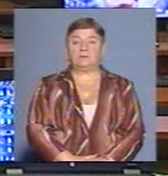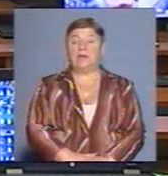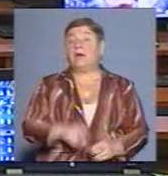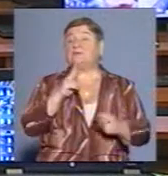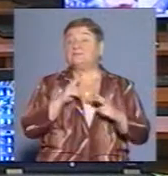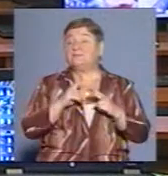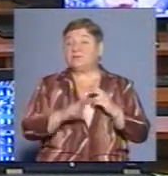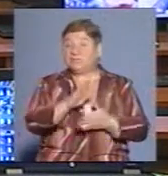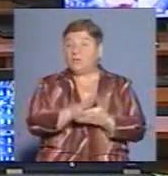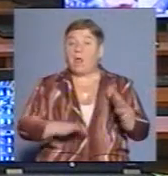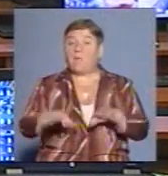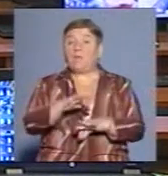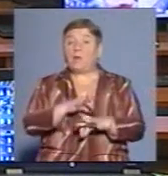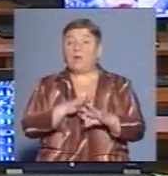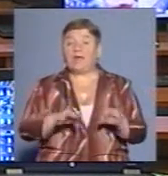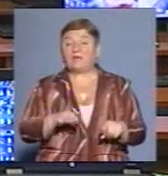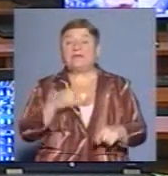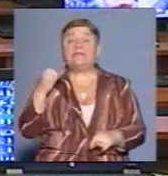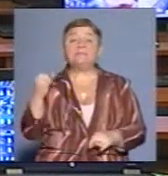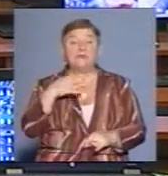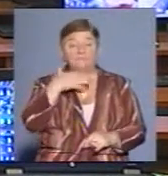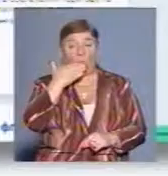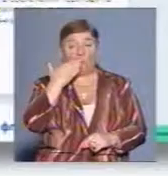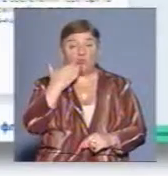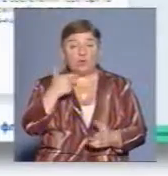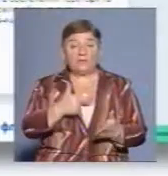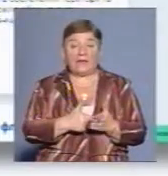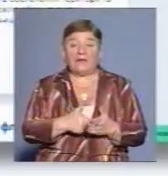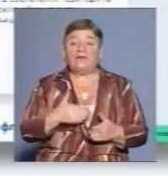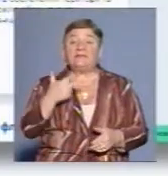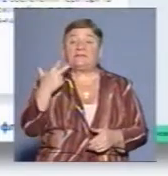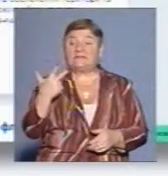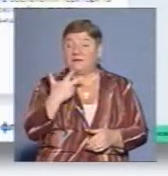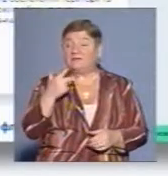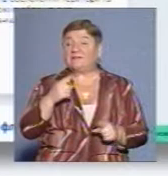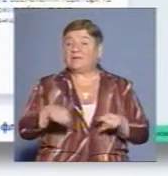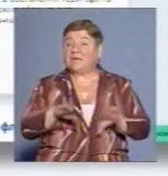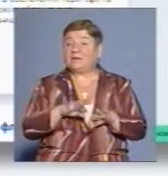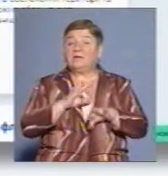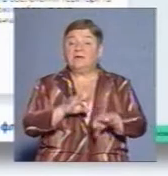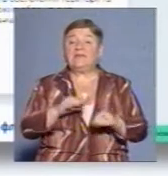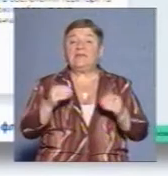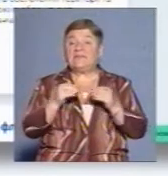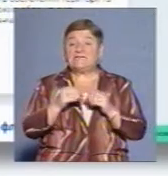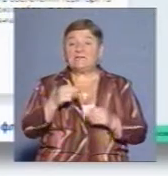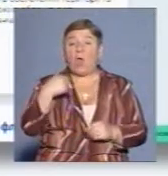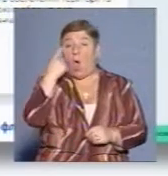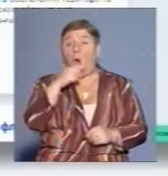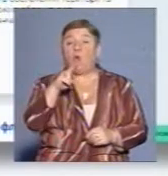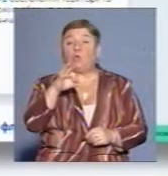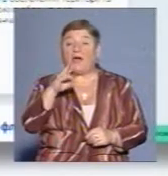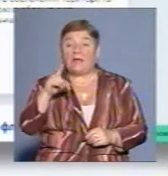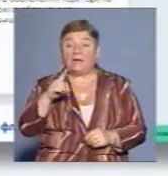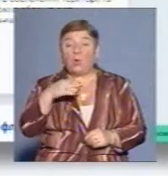Завершено подання проєктів на бюджет громадської ініціативи Ужгорода. Подано 3 загальноміські проєкти та 10 локальних. Про це повідомила